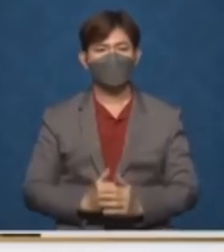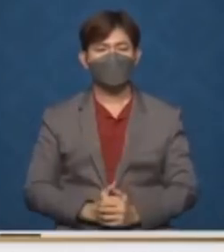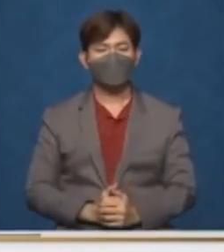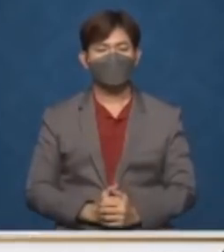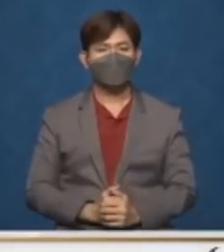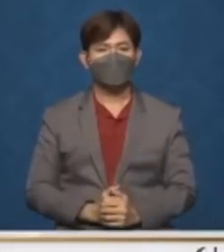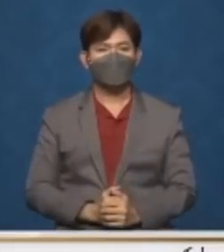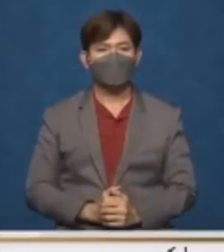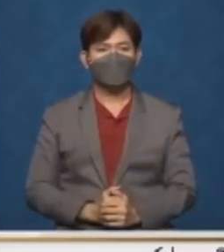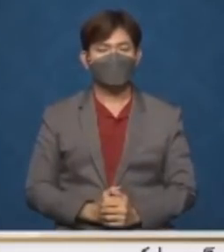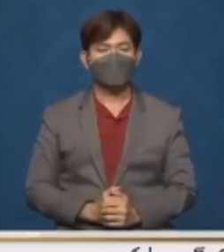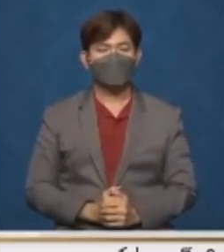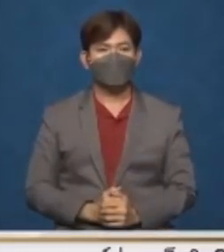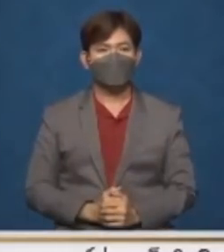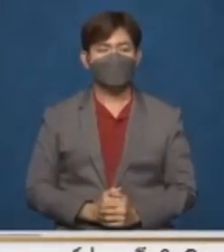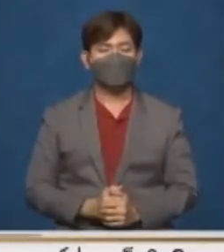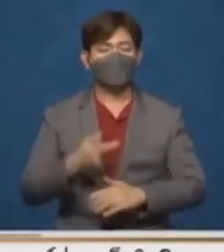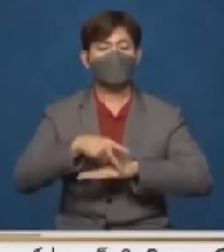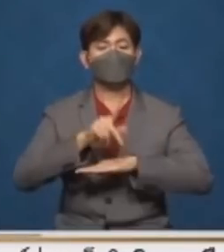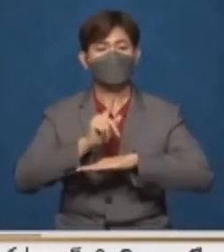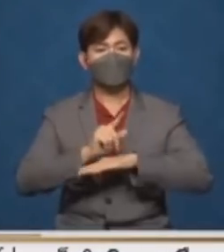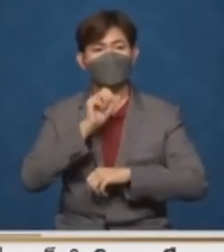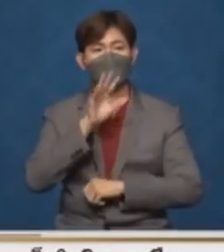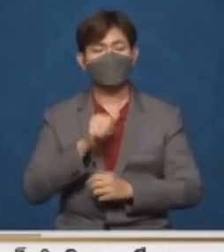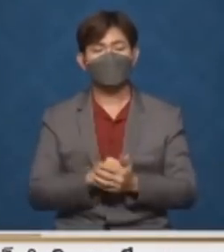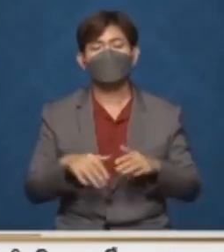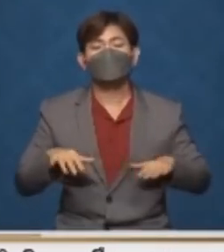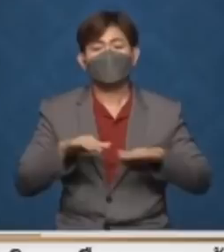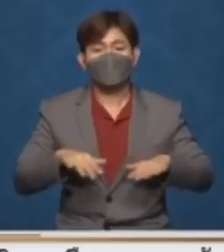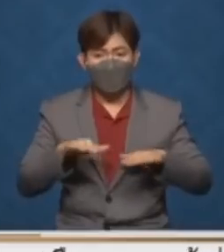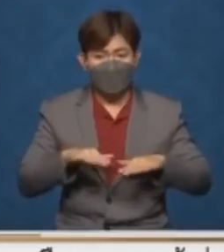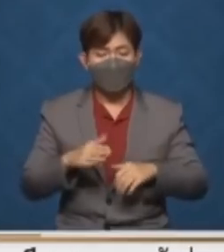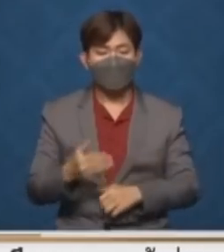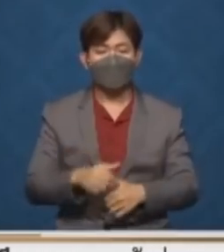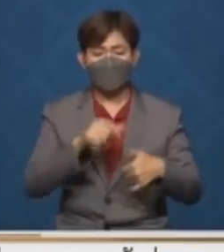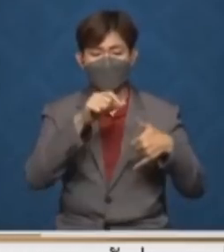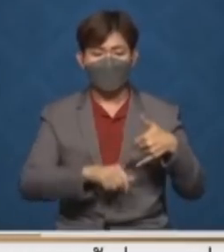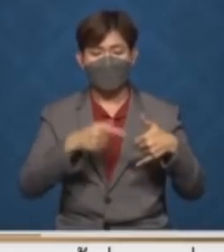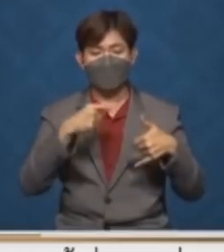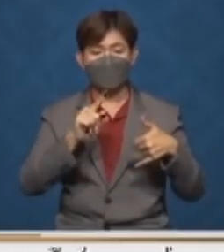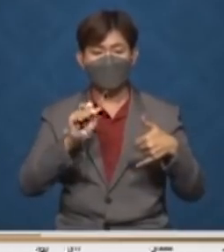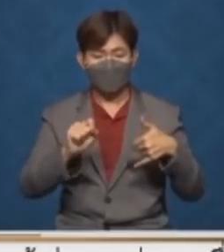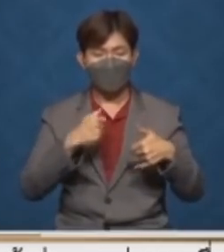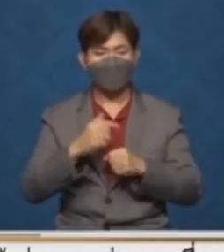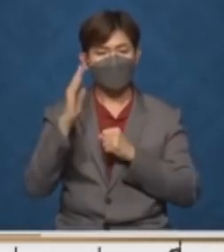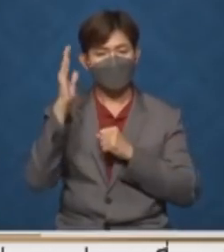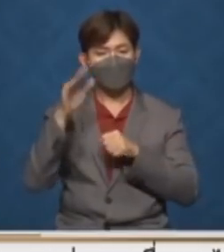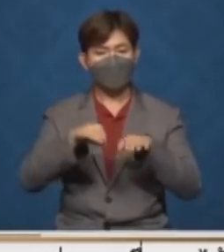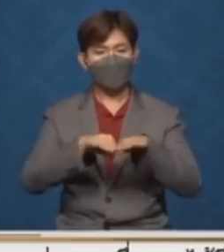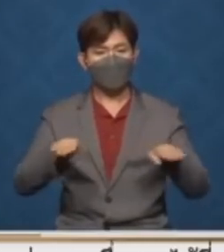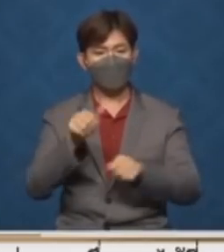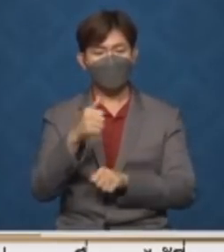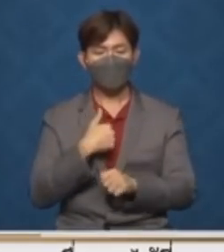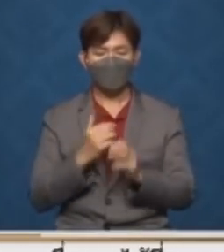ด้ปกติแล้ว ท่าน เปรเสรบเปคนที่อภิปราอยู่ในโกษเกตครับ ผมก